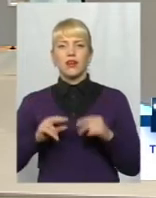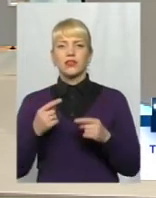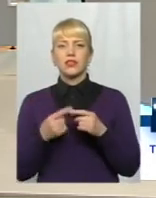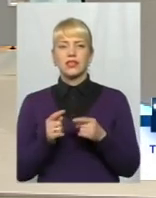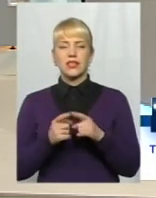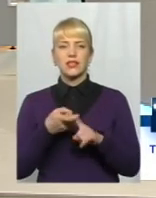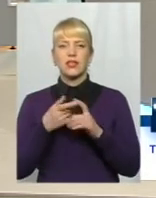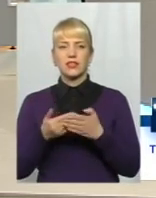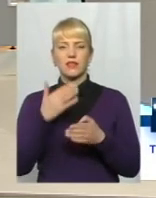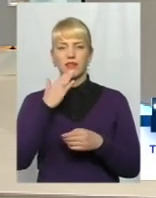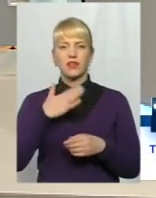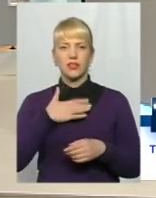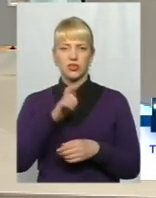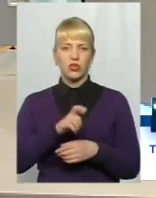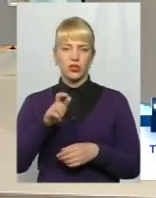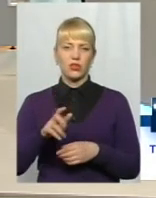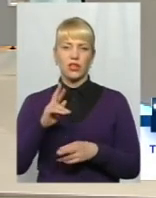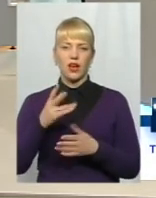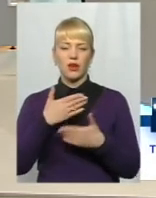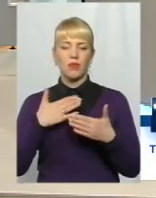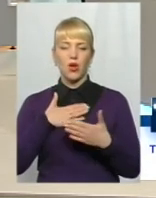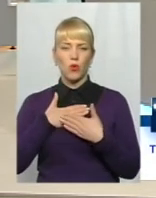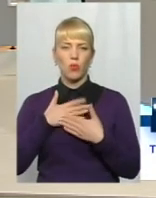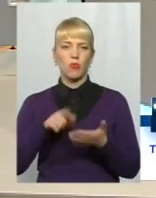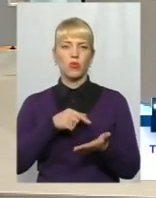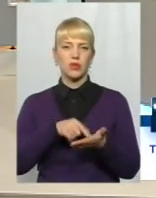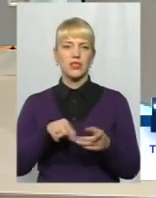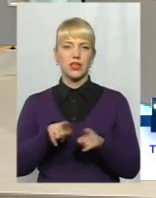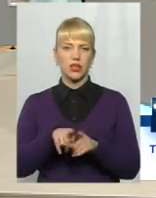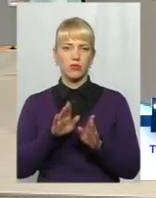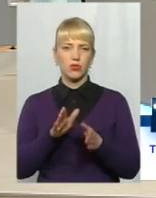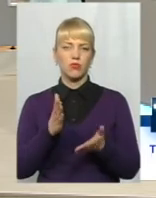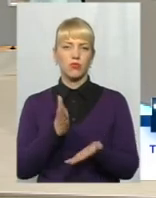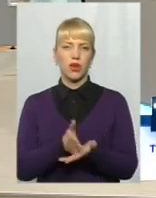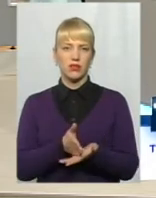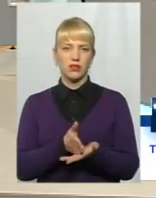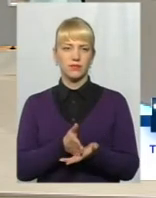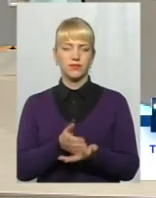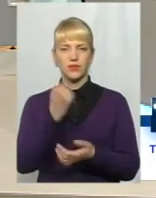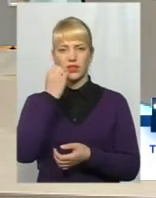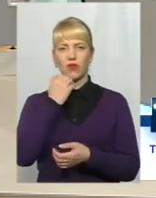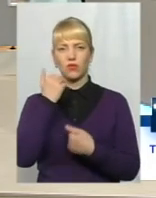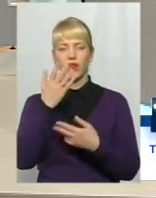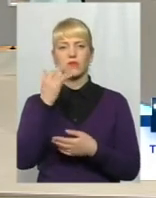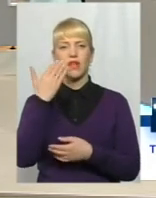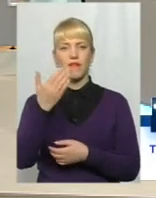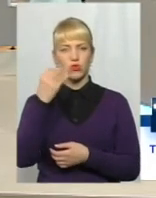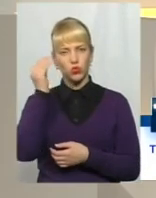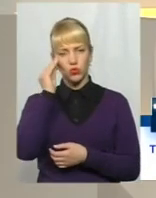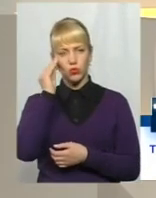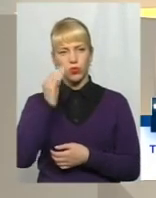залежить від наших людей. Як ми любимо місто, таке ми його і будемо мати. Дякуємо вам за вашу